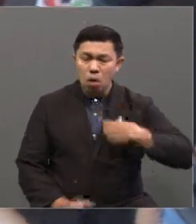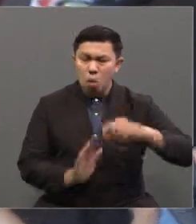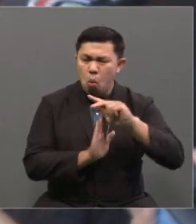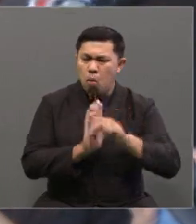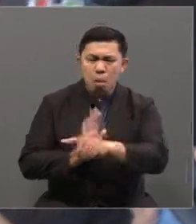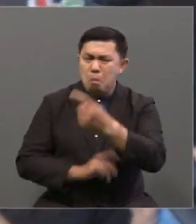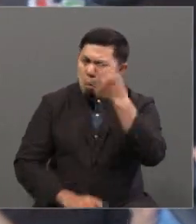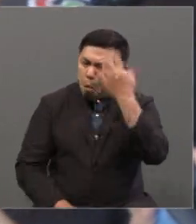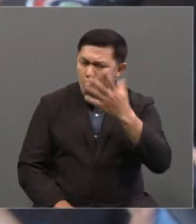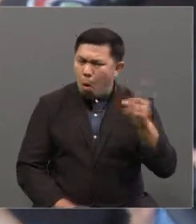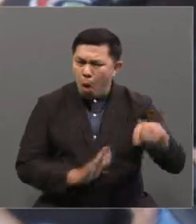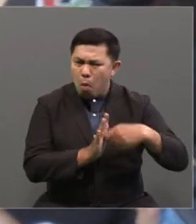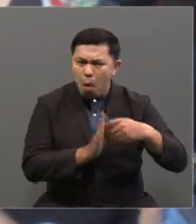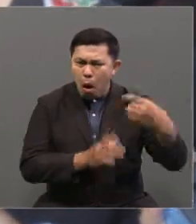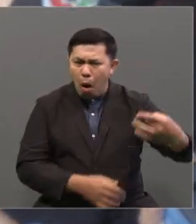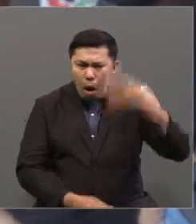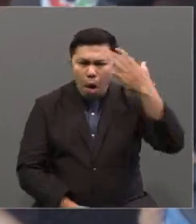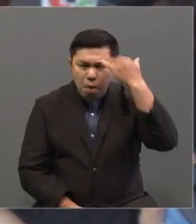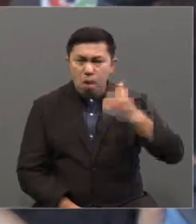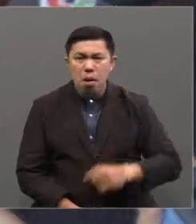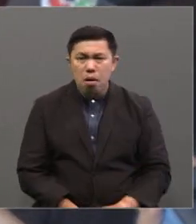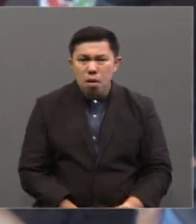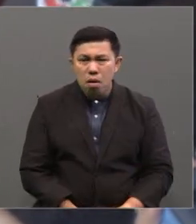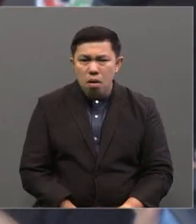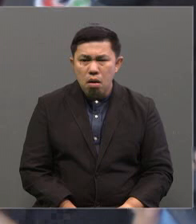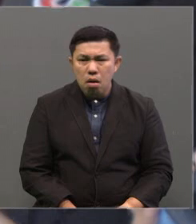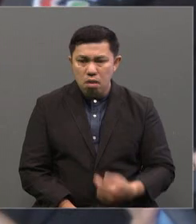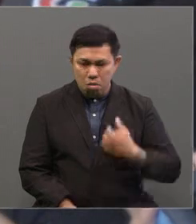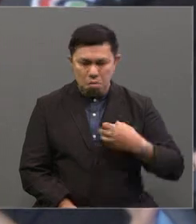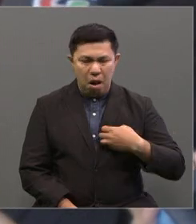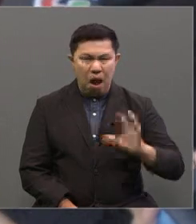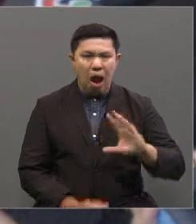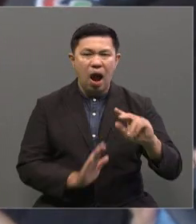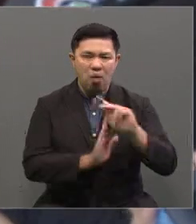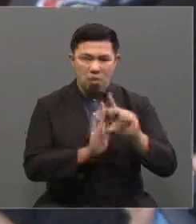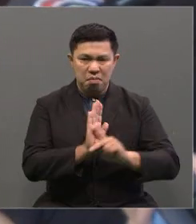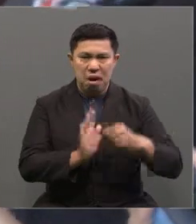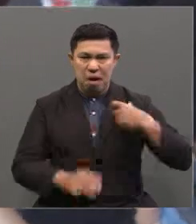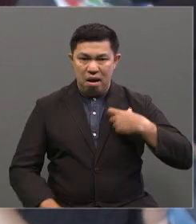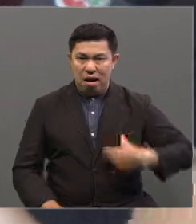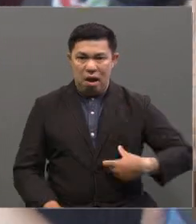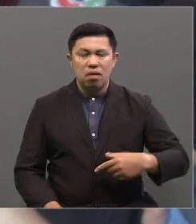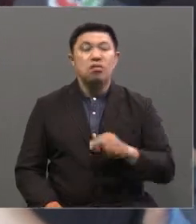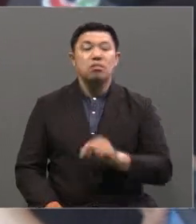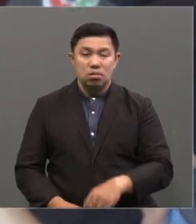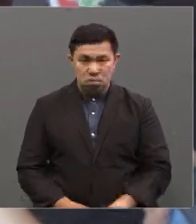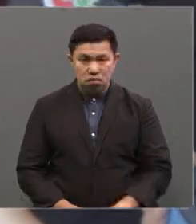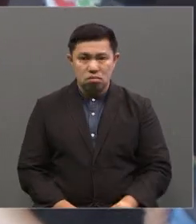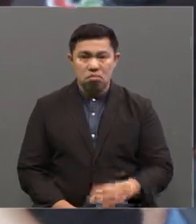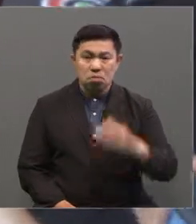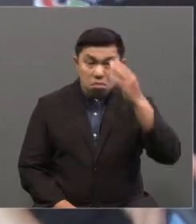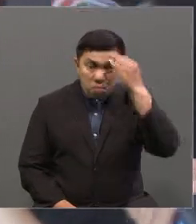าโดนระเบิดใส่คุณพัฒน ์ไม่อยากให้เป็นทนายในคดีนี้จบ น่าจะเป็นตรงนั้นมาก ไม่อยากให้เป็นทนายในคดีนี้เพรา